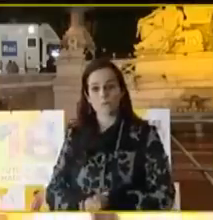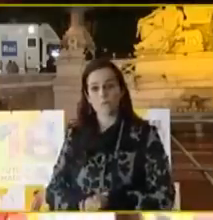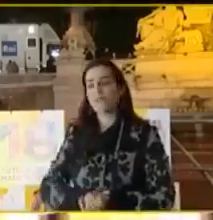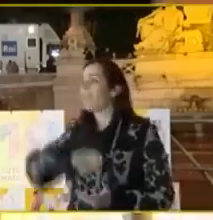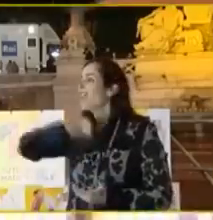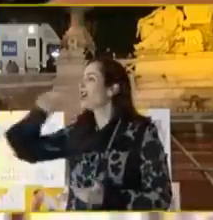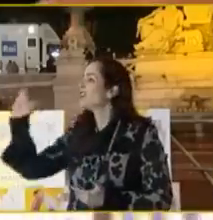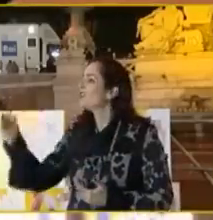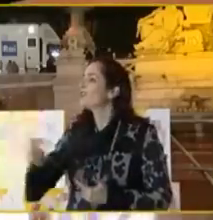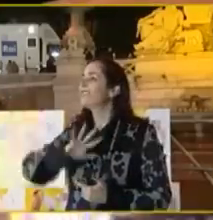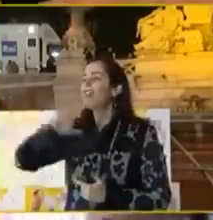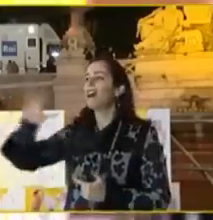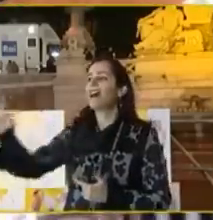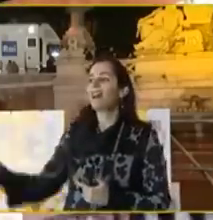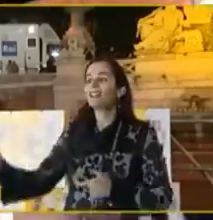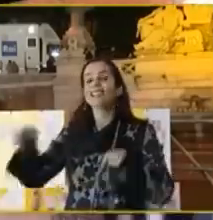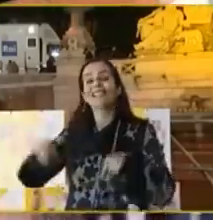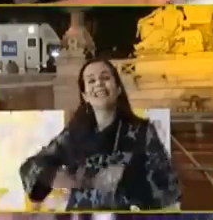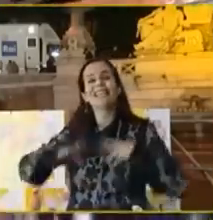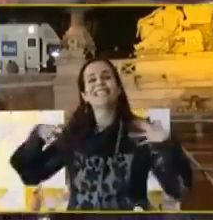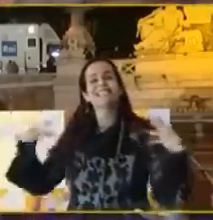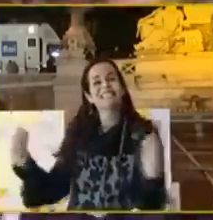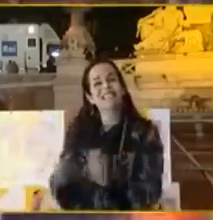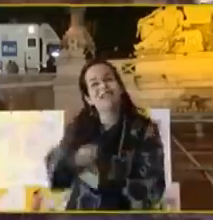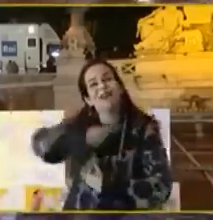e tutti gli altri che sono qui con noi.